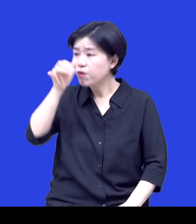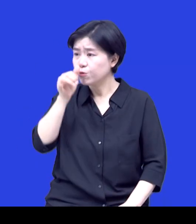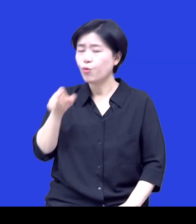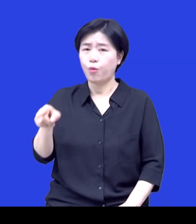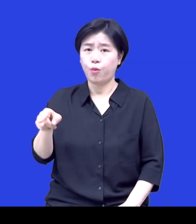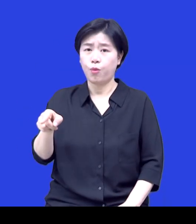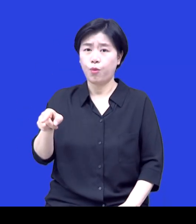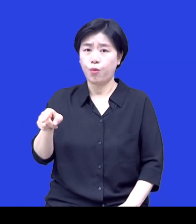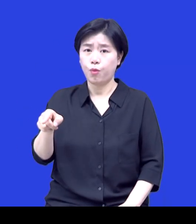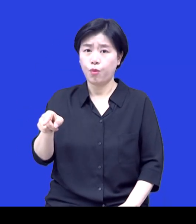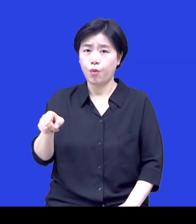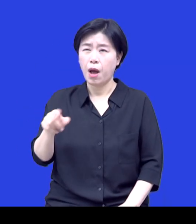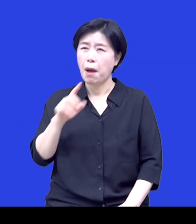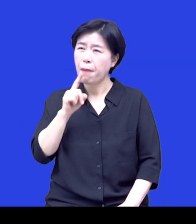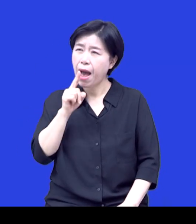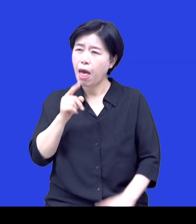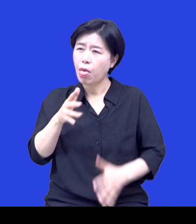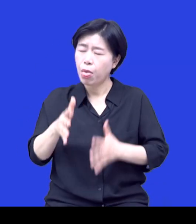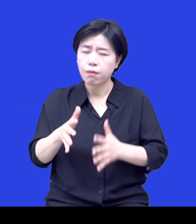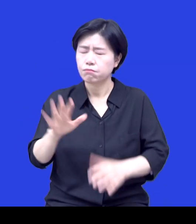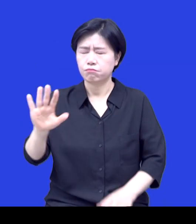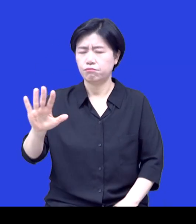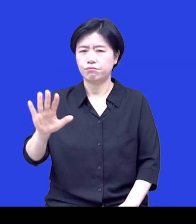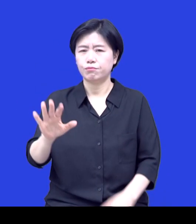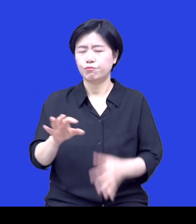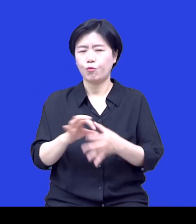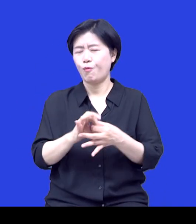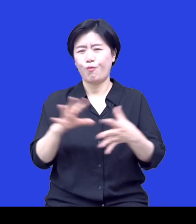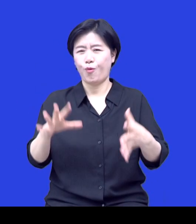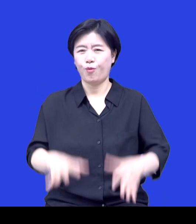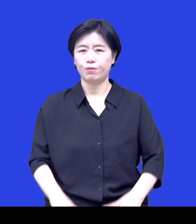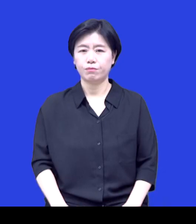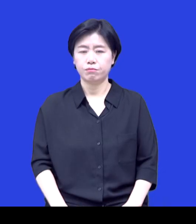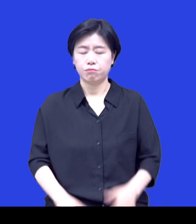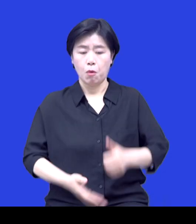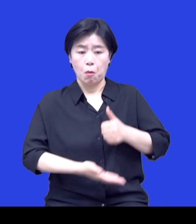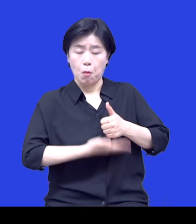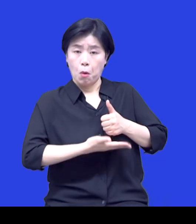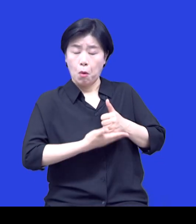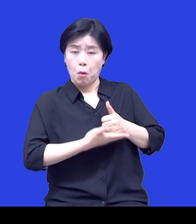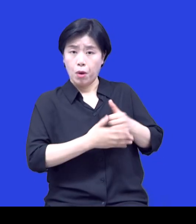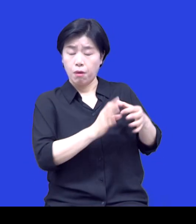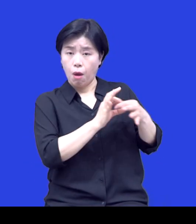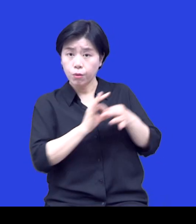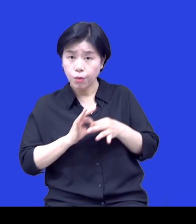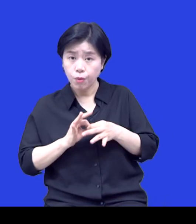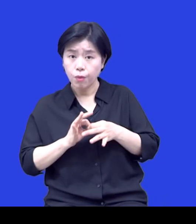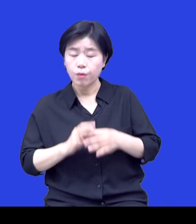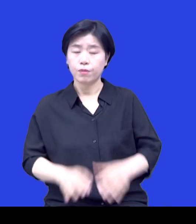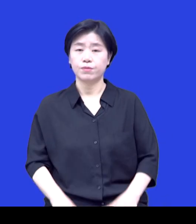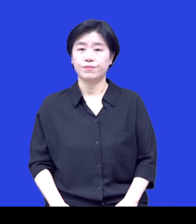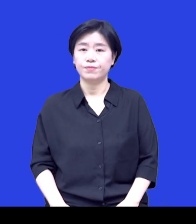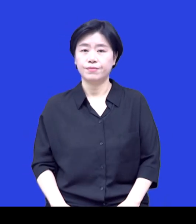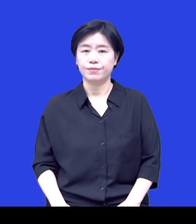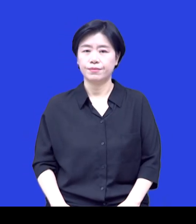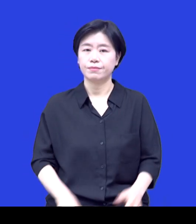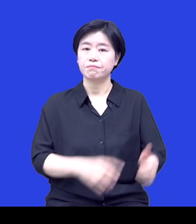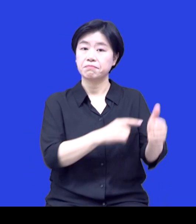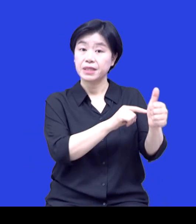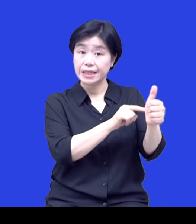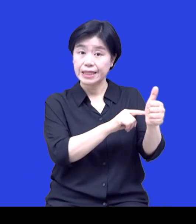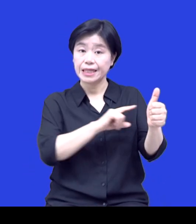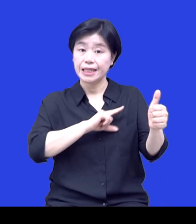없냐. 그러면서 자신감을 가지라고 계속 격려를 해주셨어요. 예. 그래가지고 지금도 기억하는데 미스터